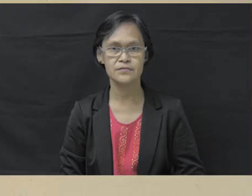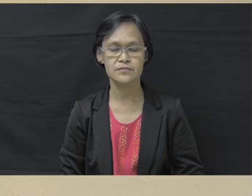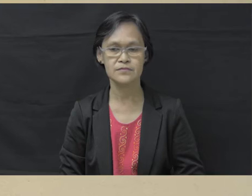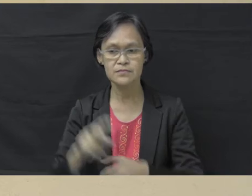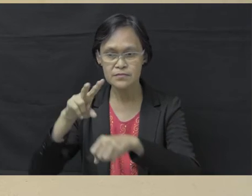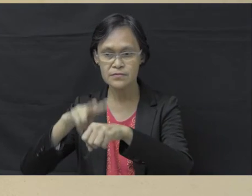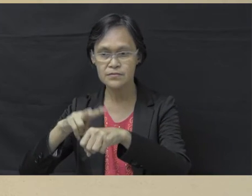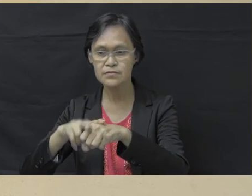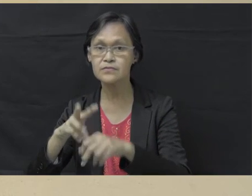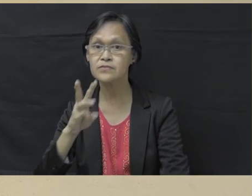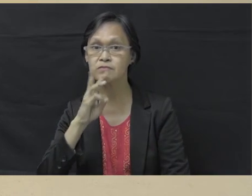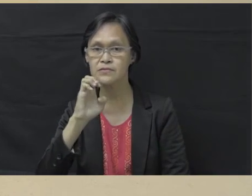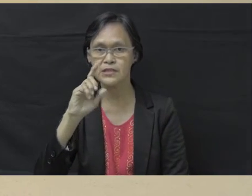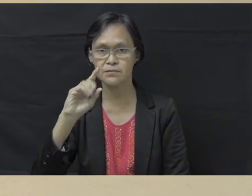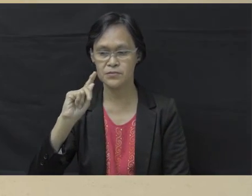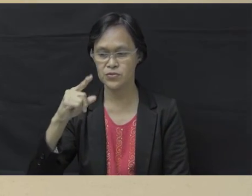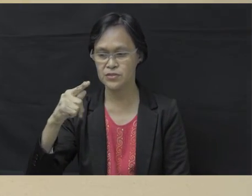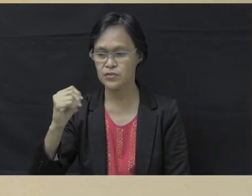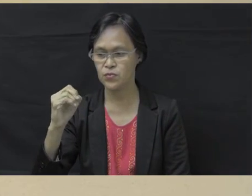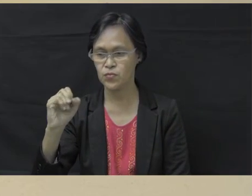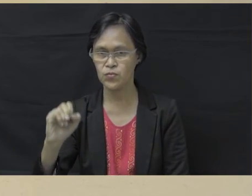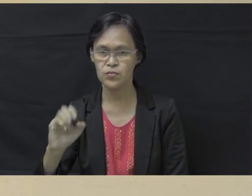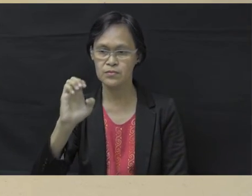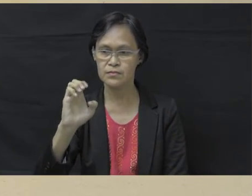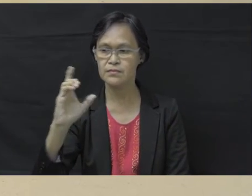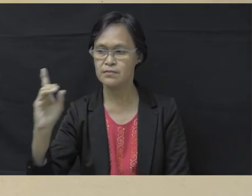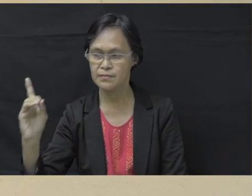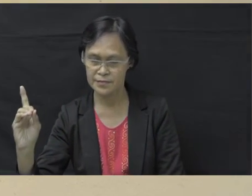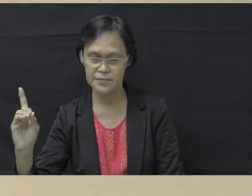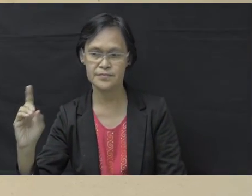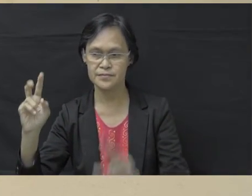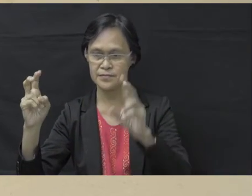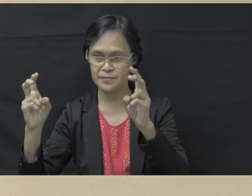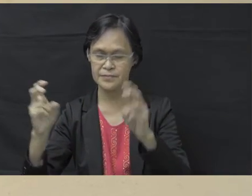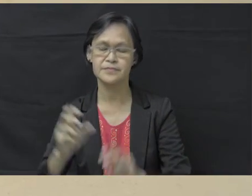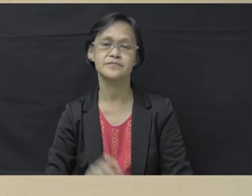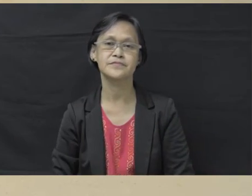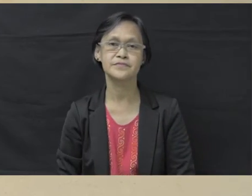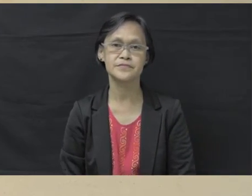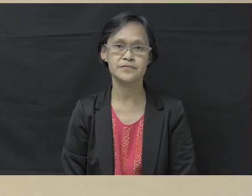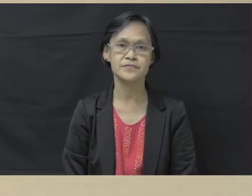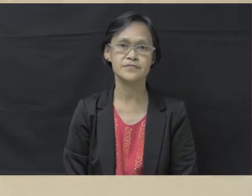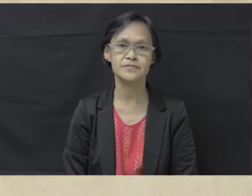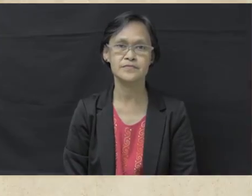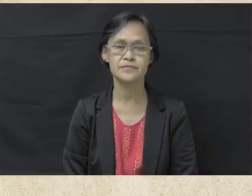Tinawag ang imbakan na ito bilang El Deposito.